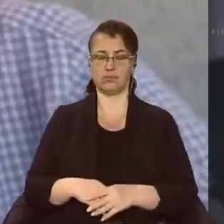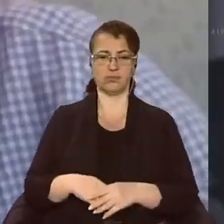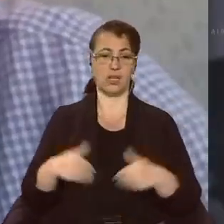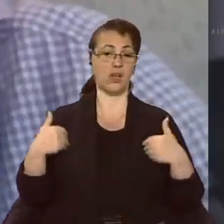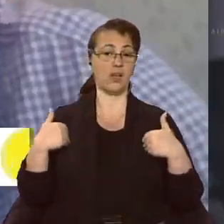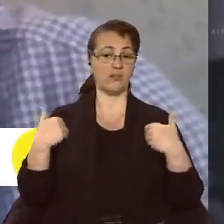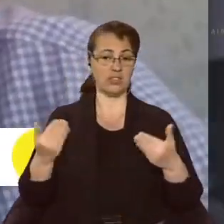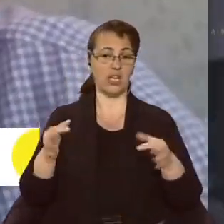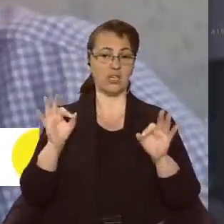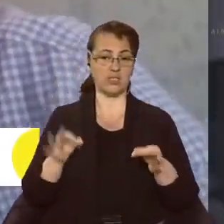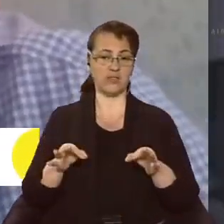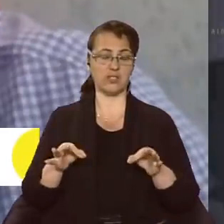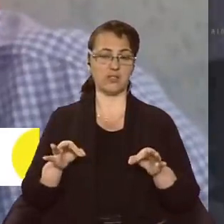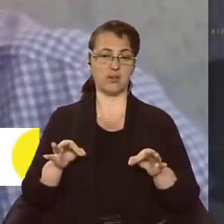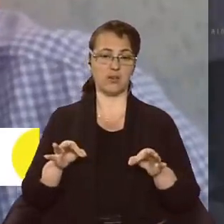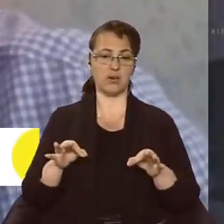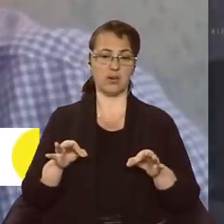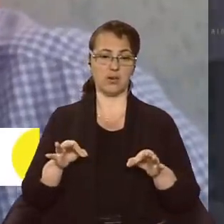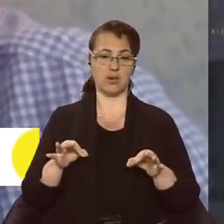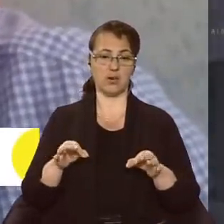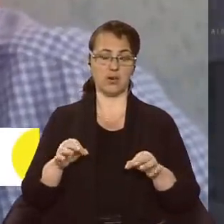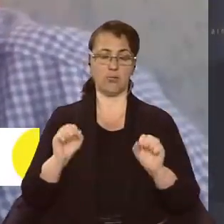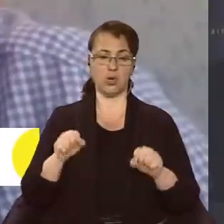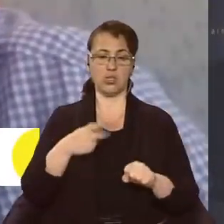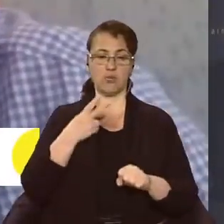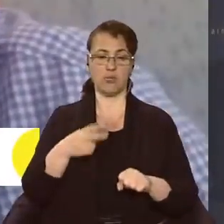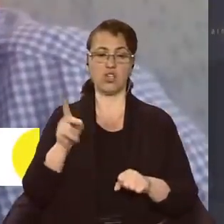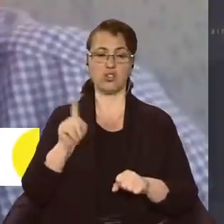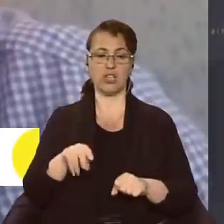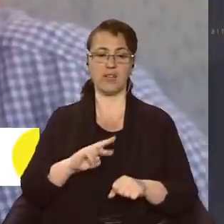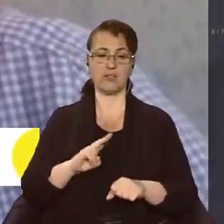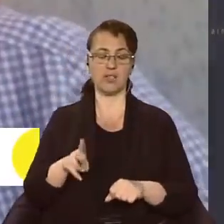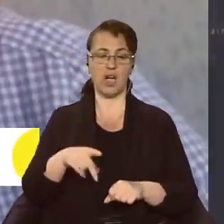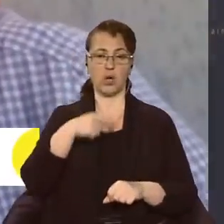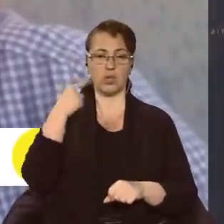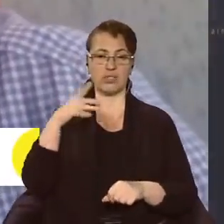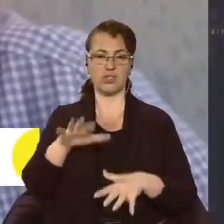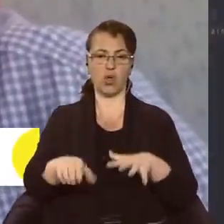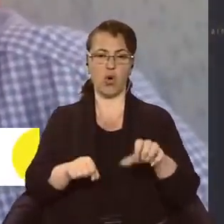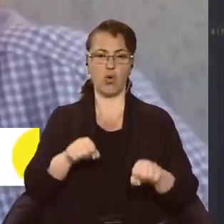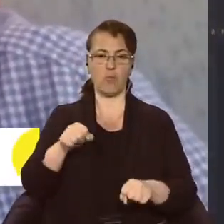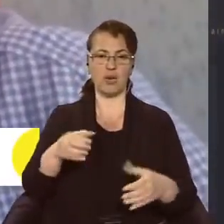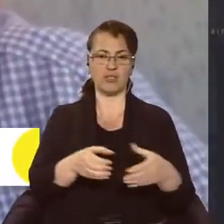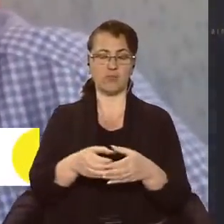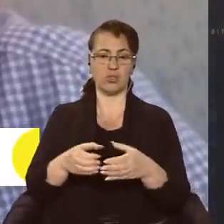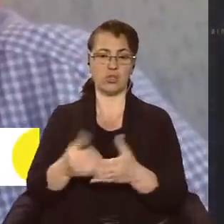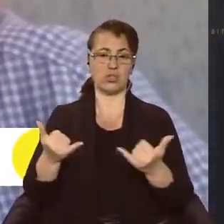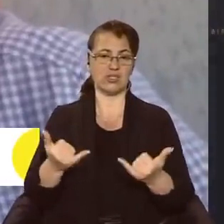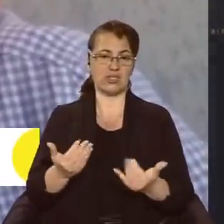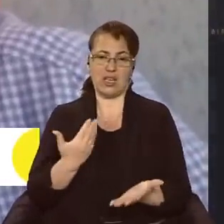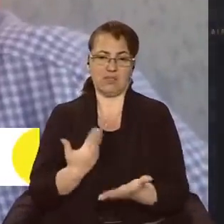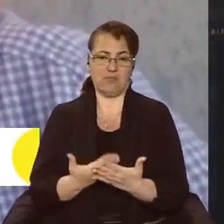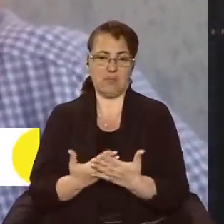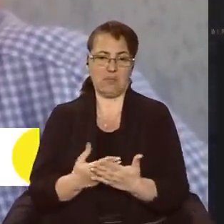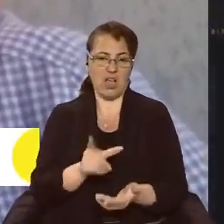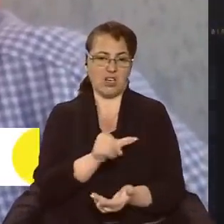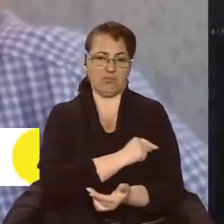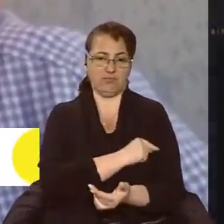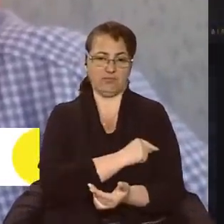Вітаю. Звісно, ми можемо бачити те, як російські окупаційні підрозділи зараз майже виснажені.